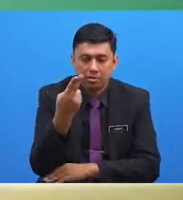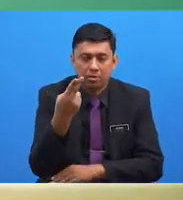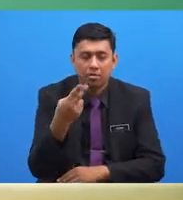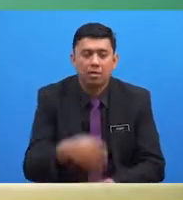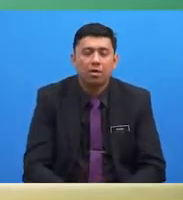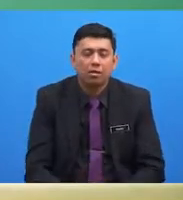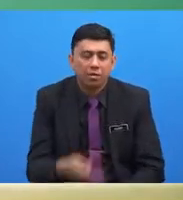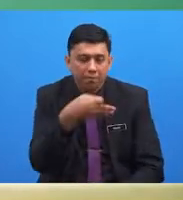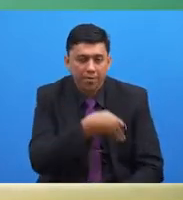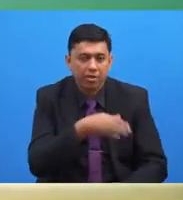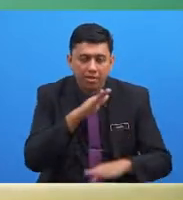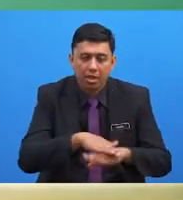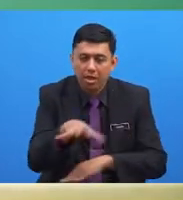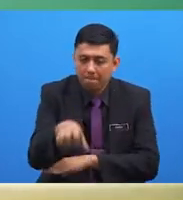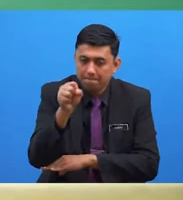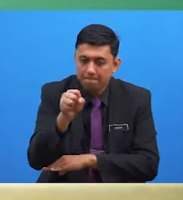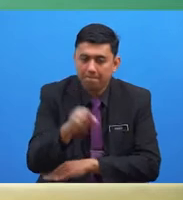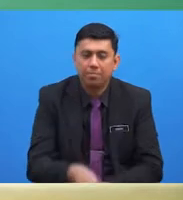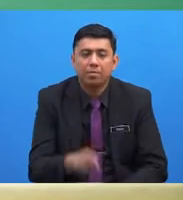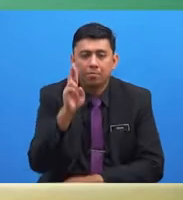ada faedah atas ambilan